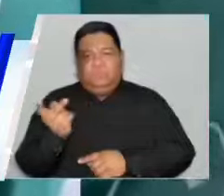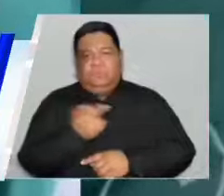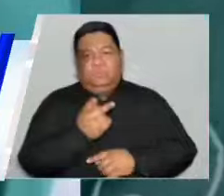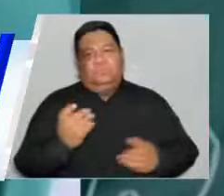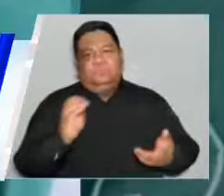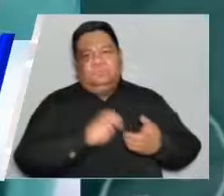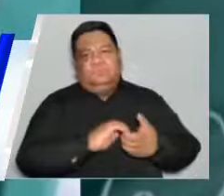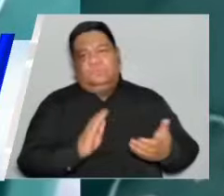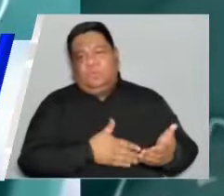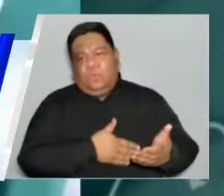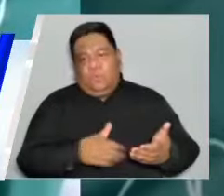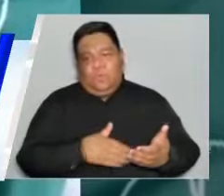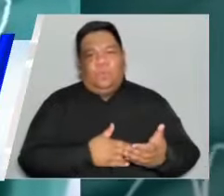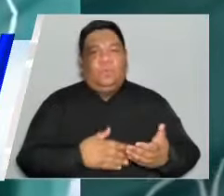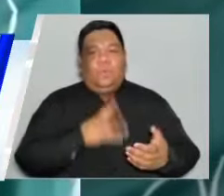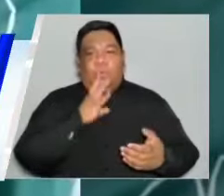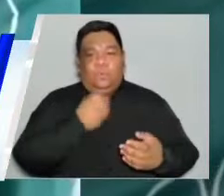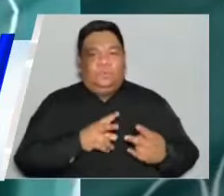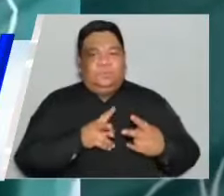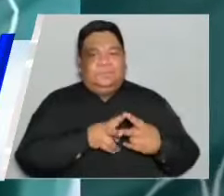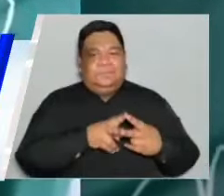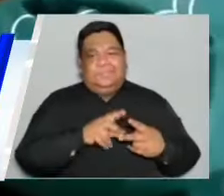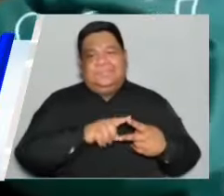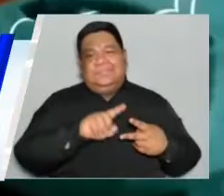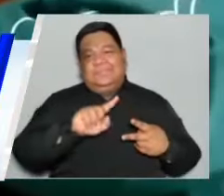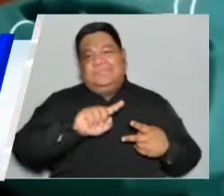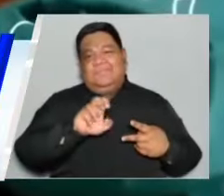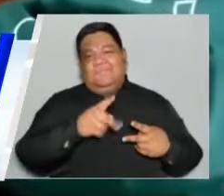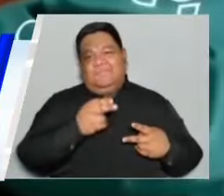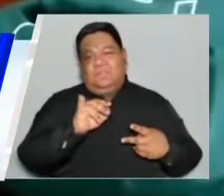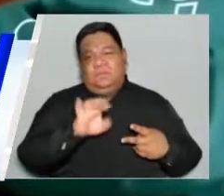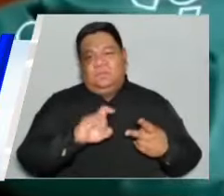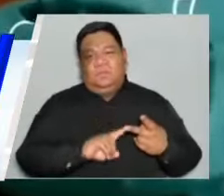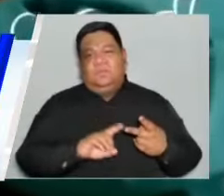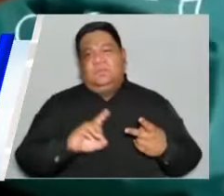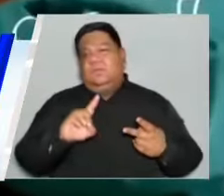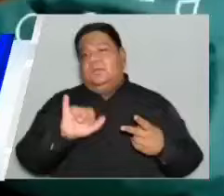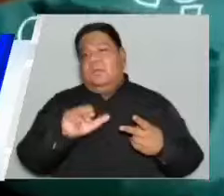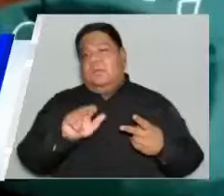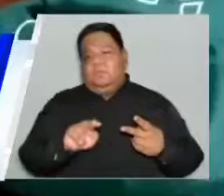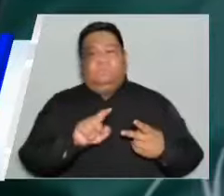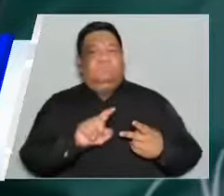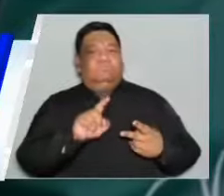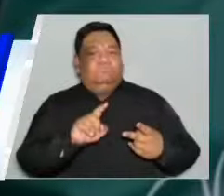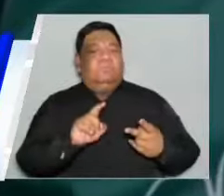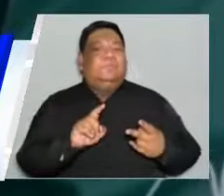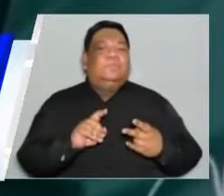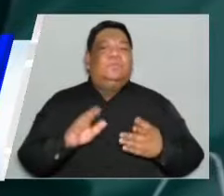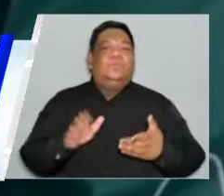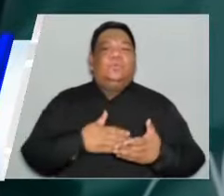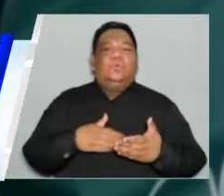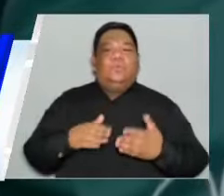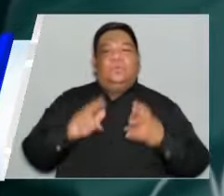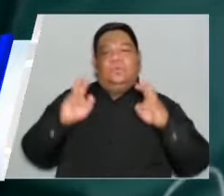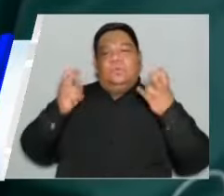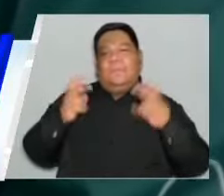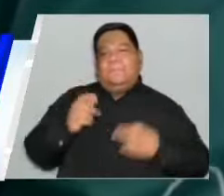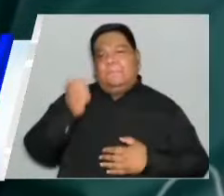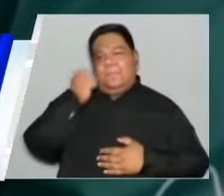Maka Stars na sina Stephanie at Dylan Minor para sa kanilang song cover na Palagi.